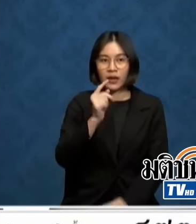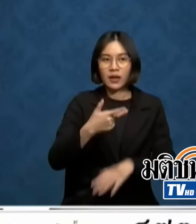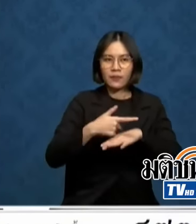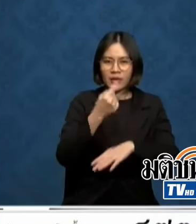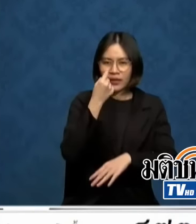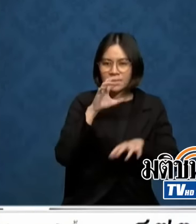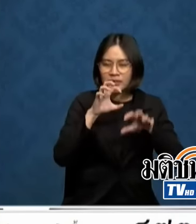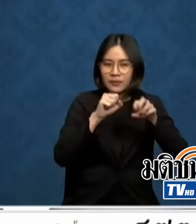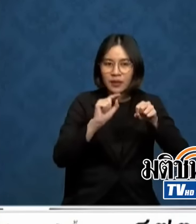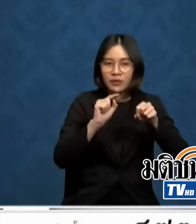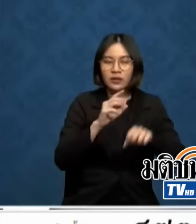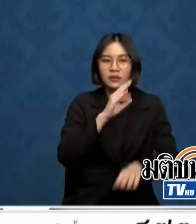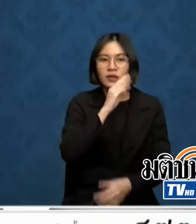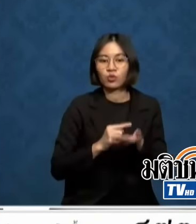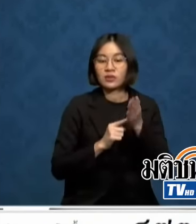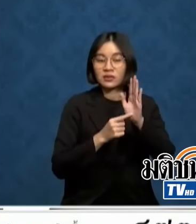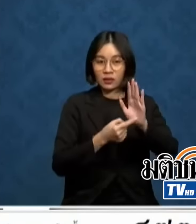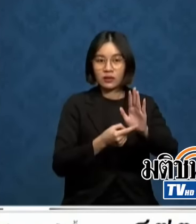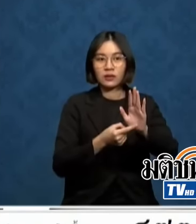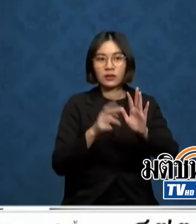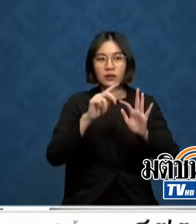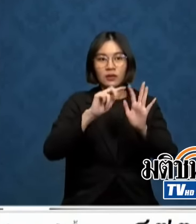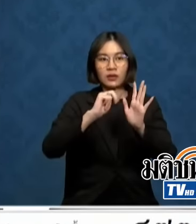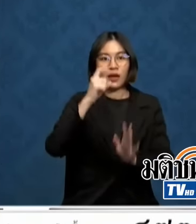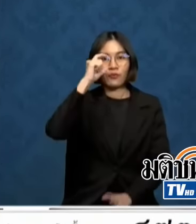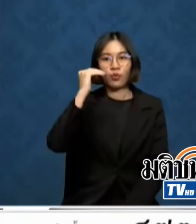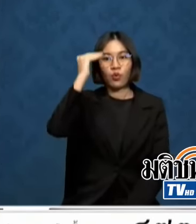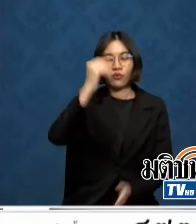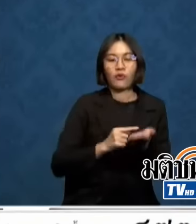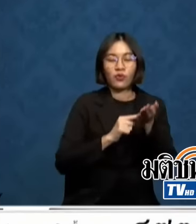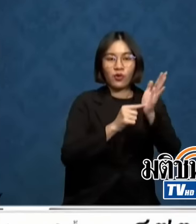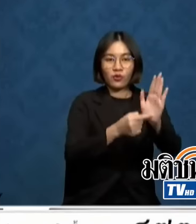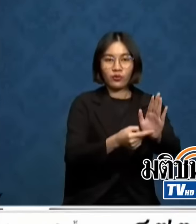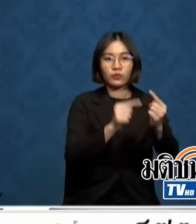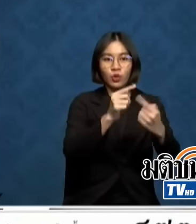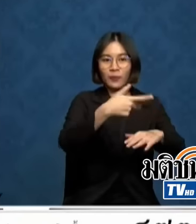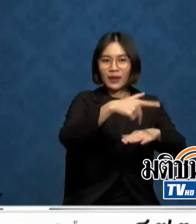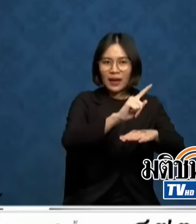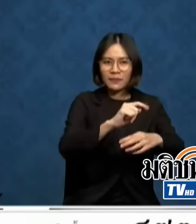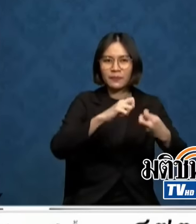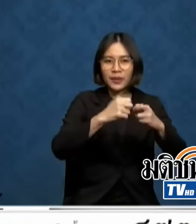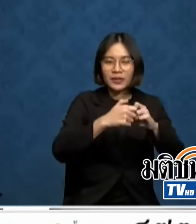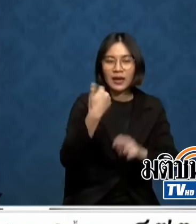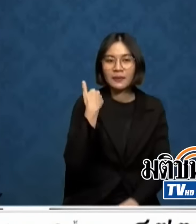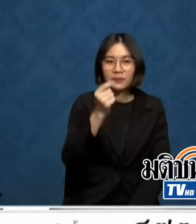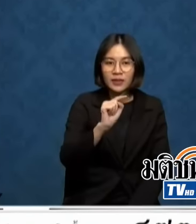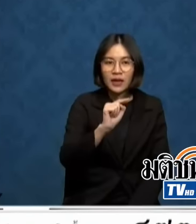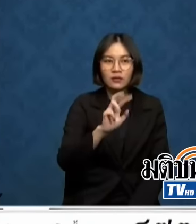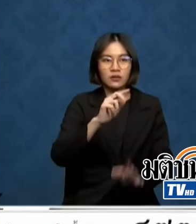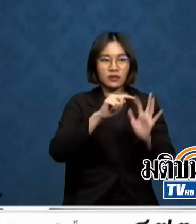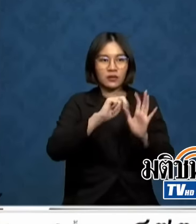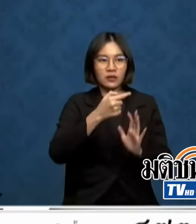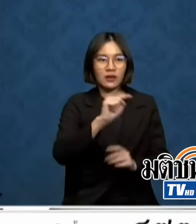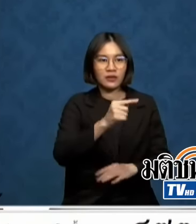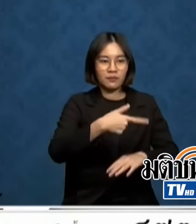ประธานจะสังเกตเห็นว่าเมื่อเราได้เสนอร่างของคุณรังสิมันไปที่ท่านประธานวิบากกรรมแรกที่เราต้องเผชิญครับคือการที่ร่างดังกล่าว